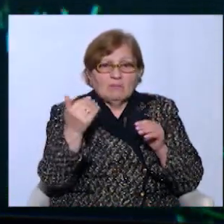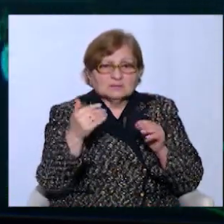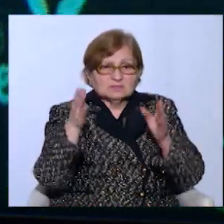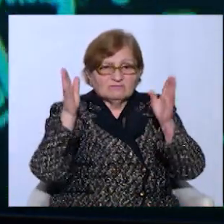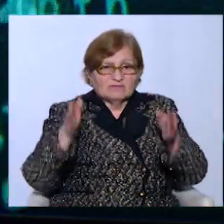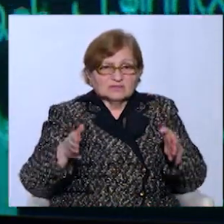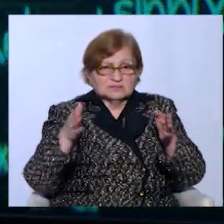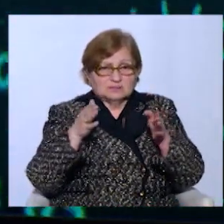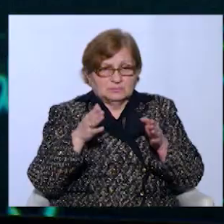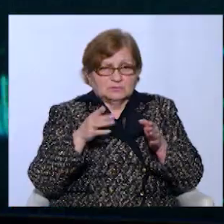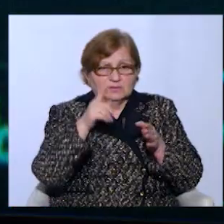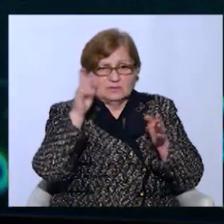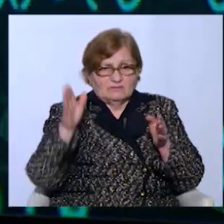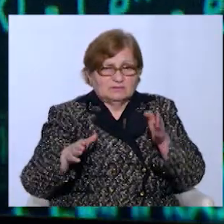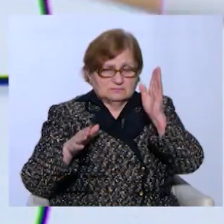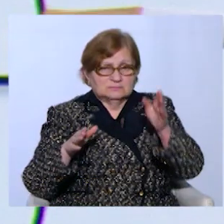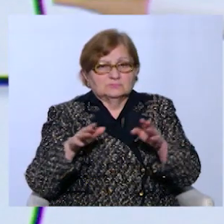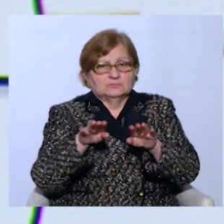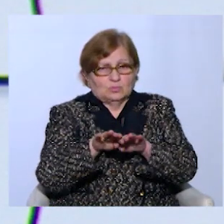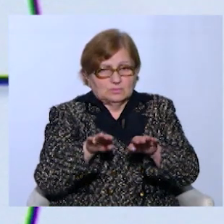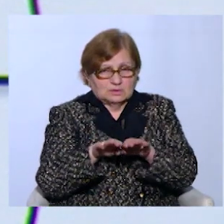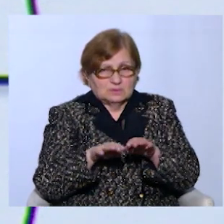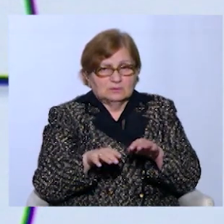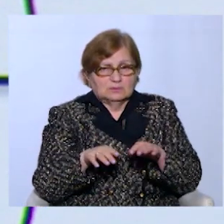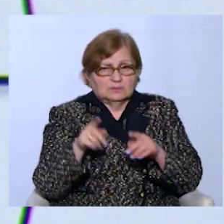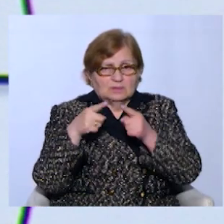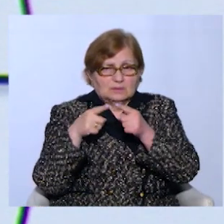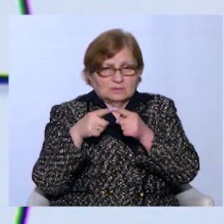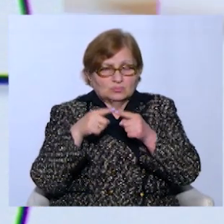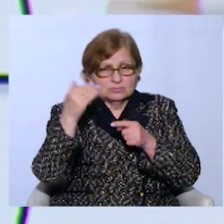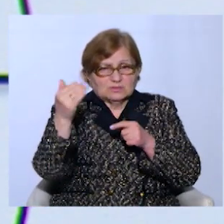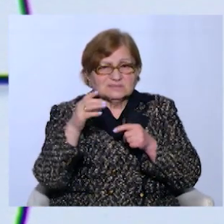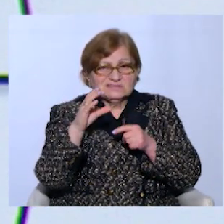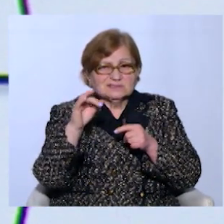კათეტები. ნახეთ, ეს კათეტი და ეს კათეტი, რომლებიც წარმოადგენენ კუთხის სინუს,